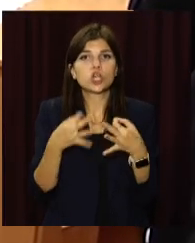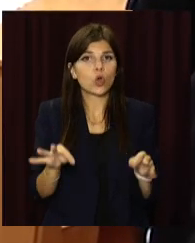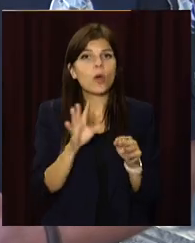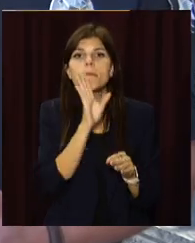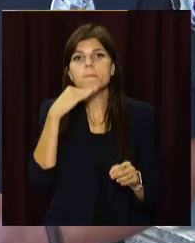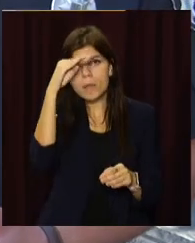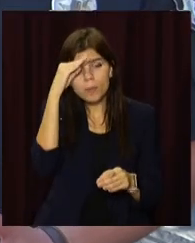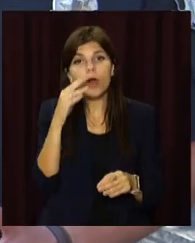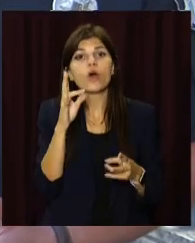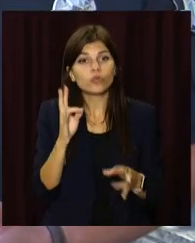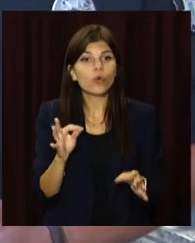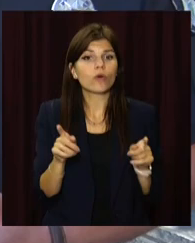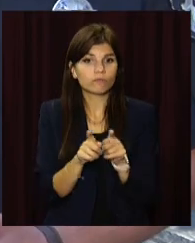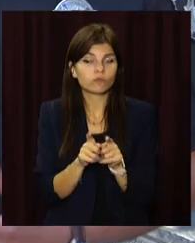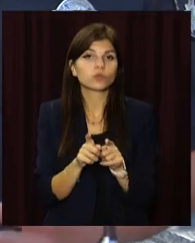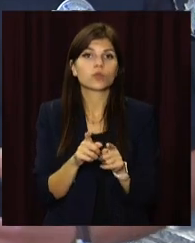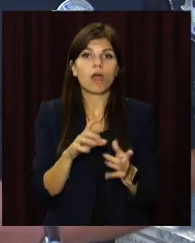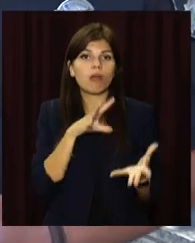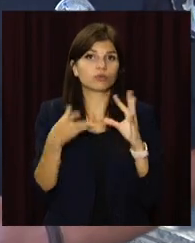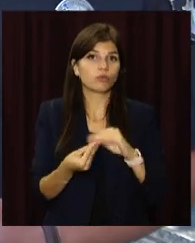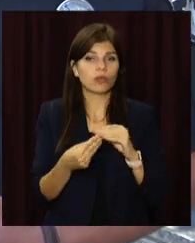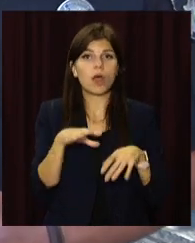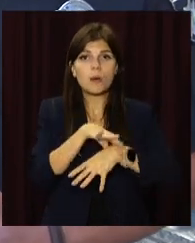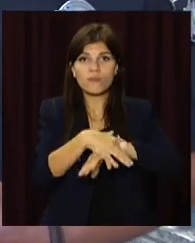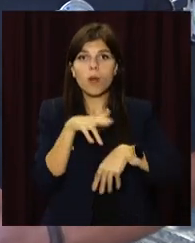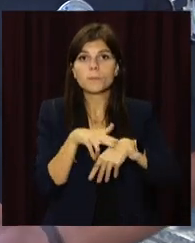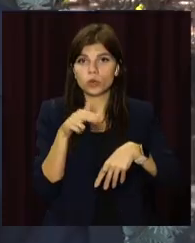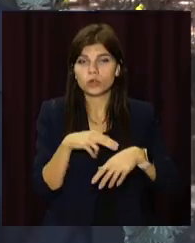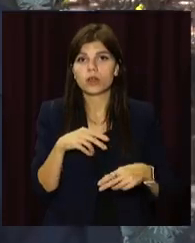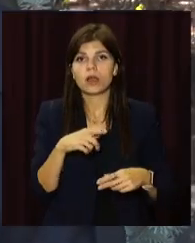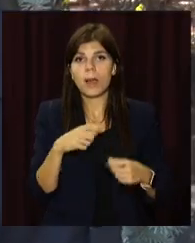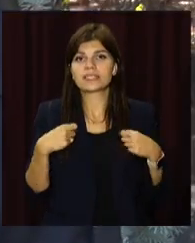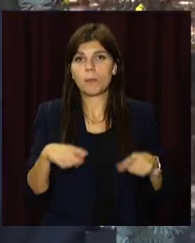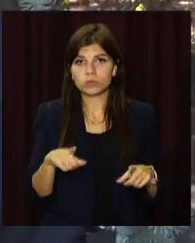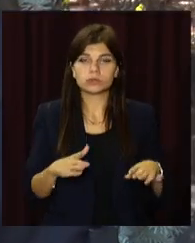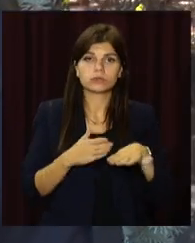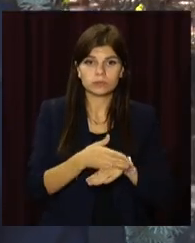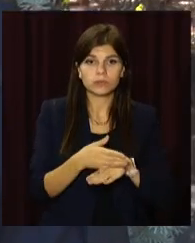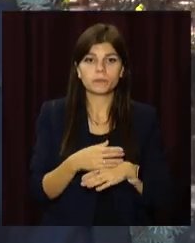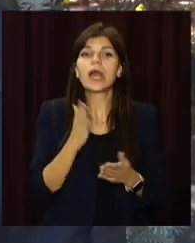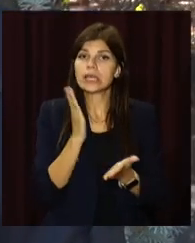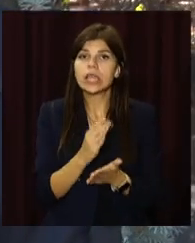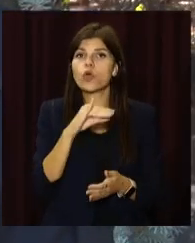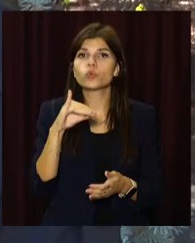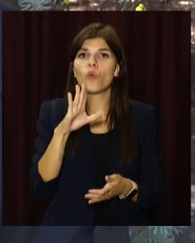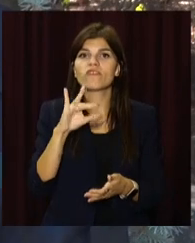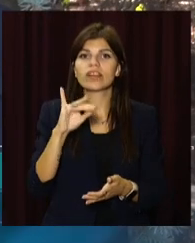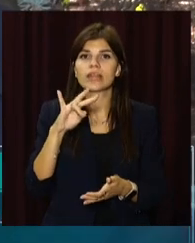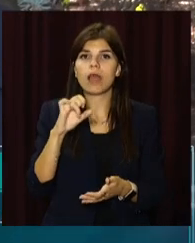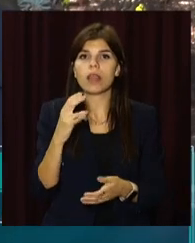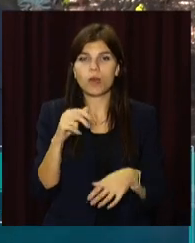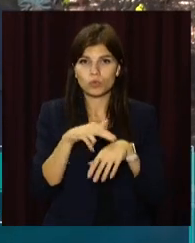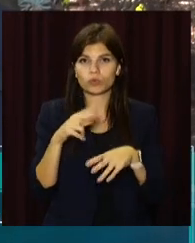правоохоронців слабка. Відповідний і результат. Павлоградська поліція працює самостійно. Моніториться ситуація сім'ї,